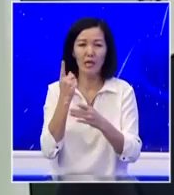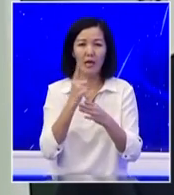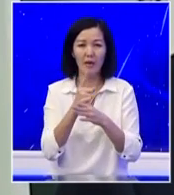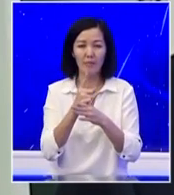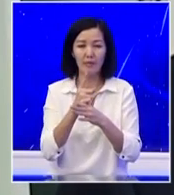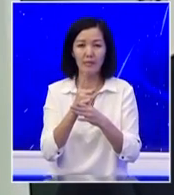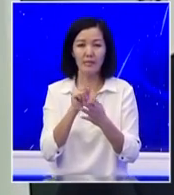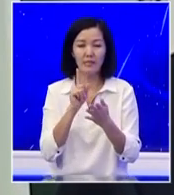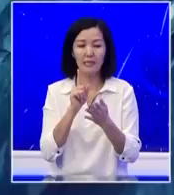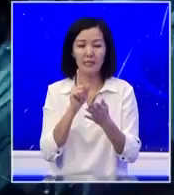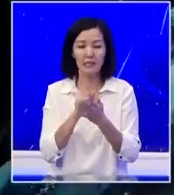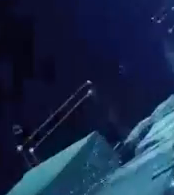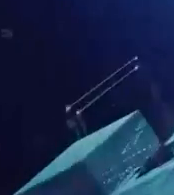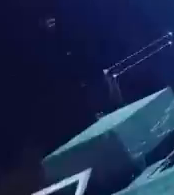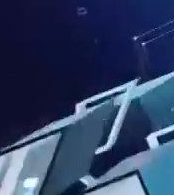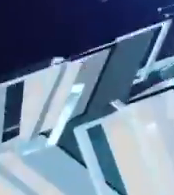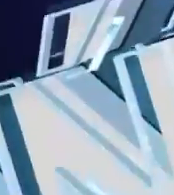керек.